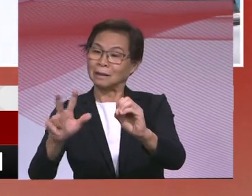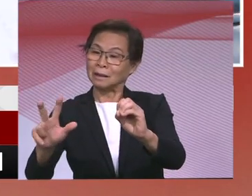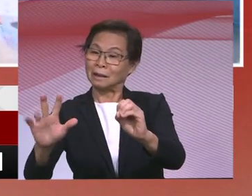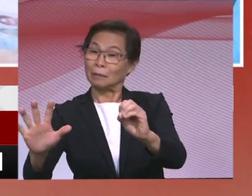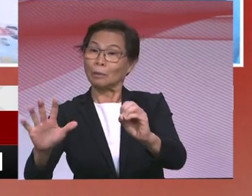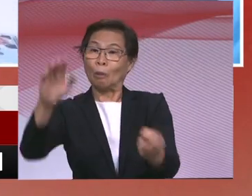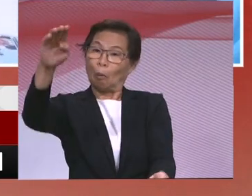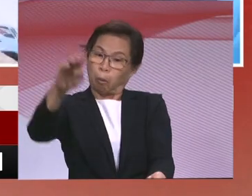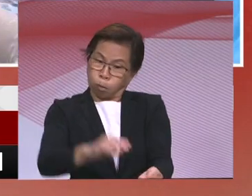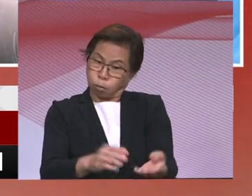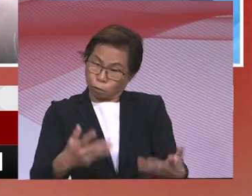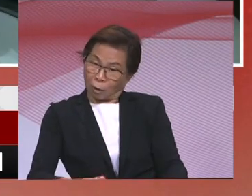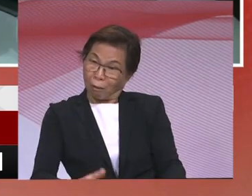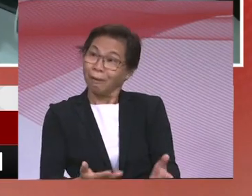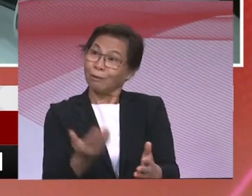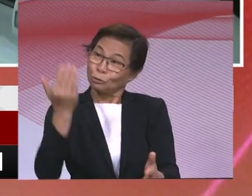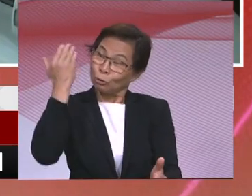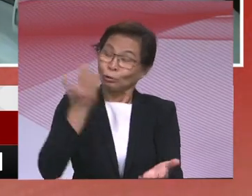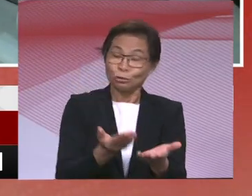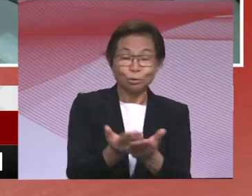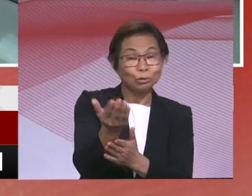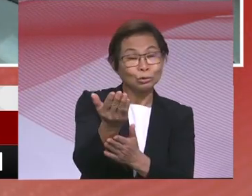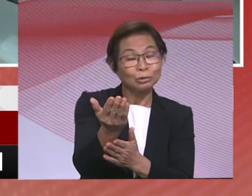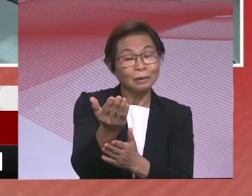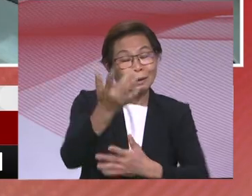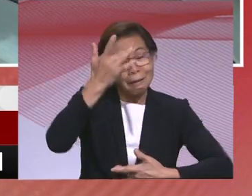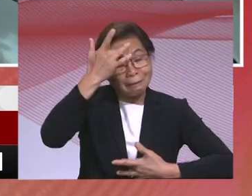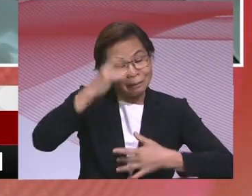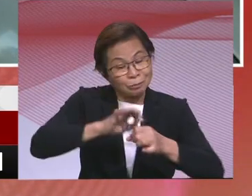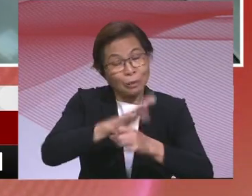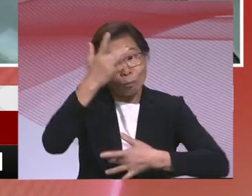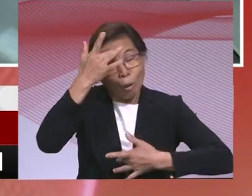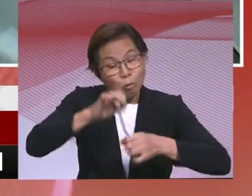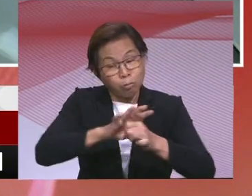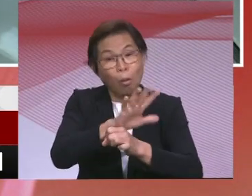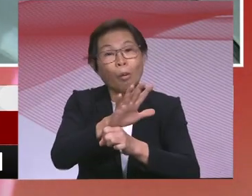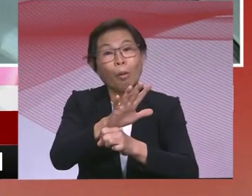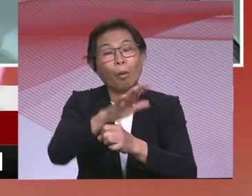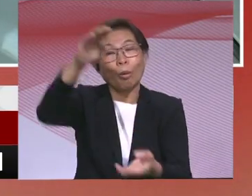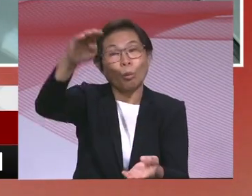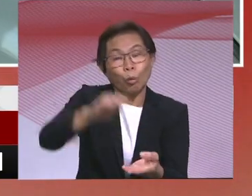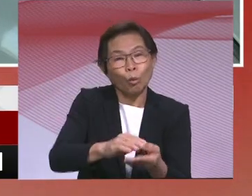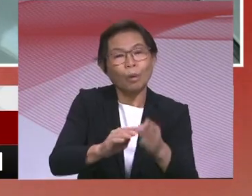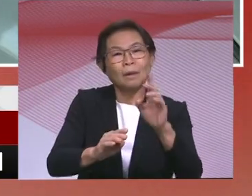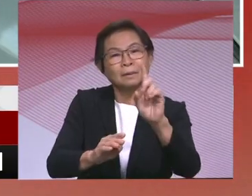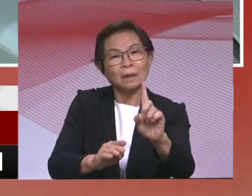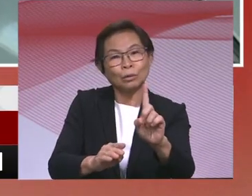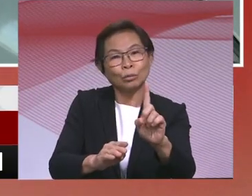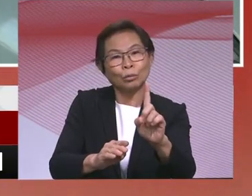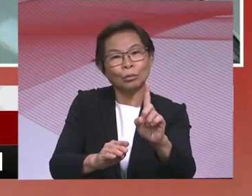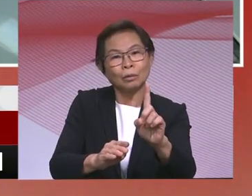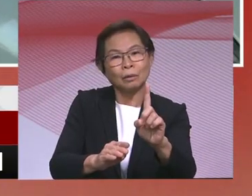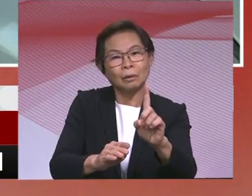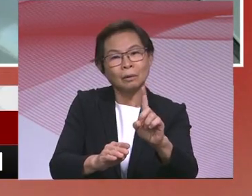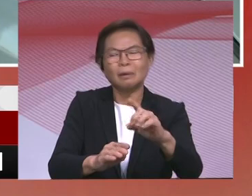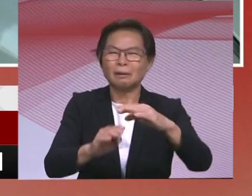335 sekaligus mengurangkan cash yang kita engkau b19 pada angka 1 hingga